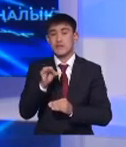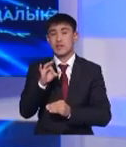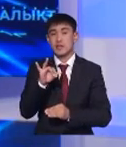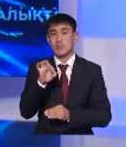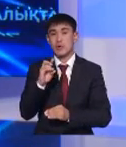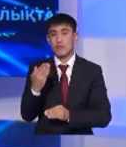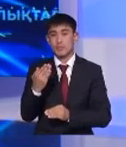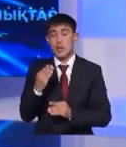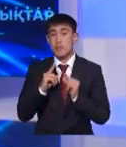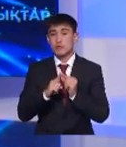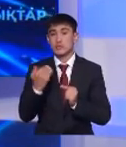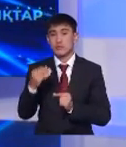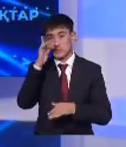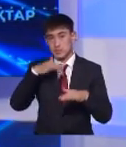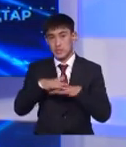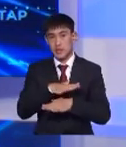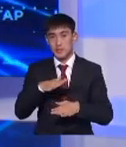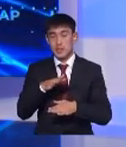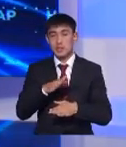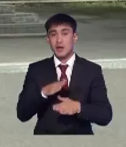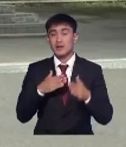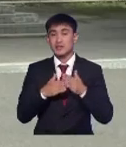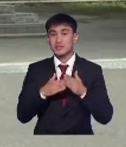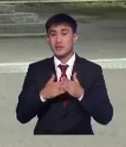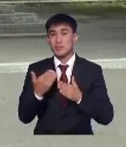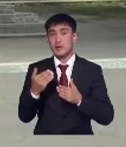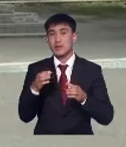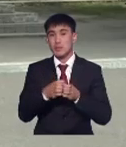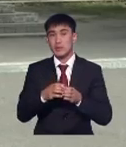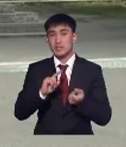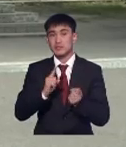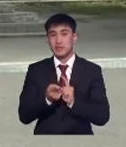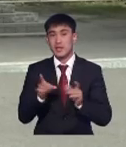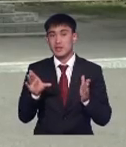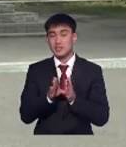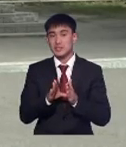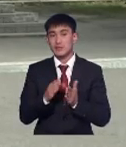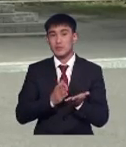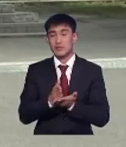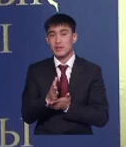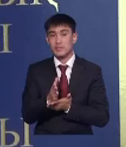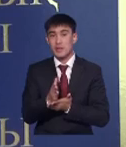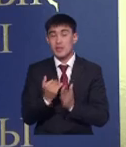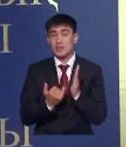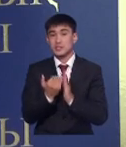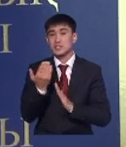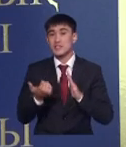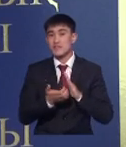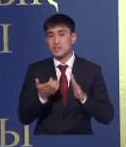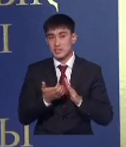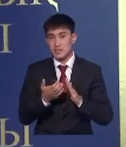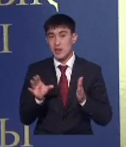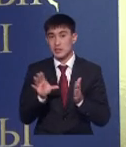Евгений Ермаков. По его словам, страна находится на критическом этапе трансформации энергетического сектора с нарастающим